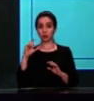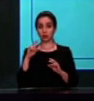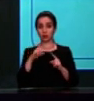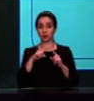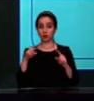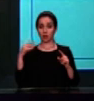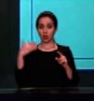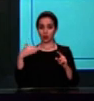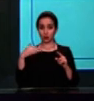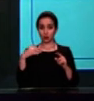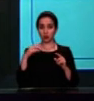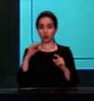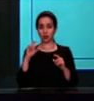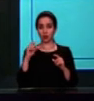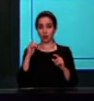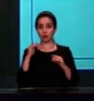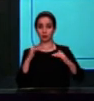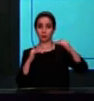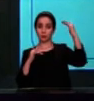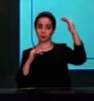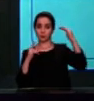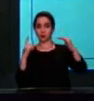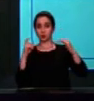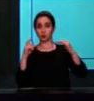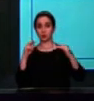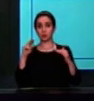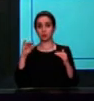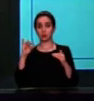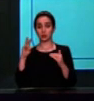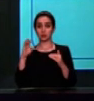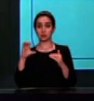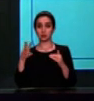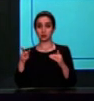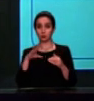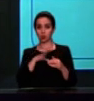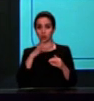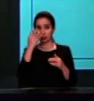balandligi 100 piksel bo'lgan rasmni joylashtirishni ekranda ko'rib turibsiz.